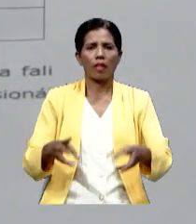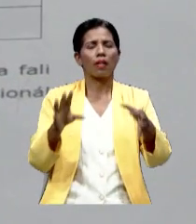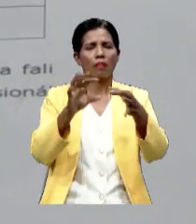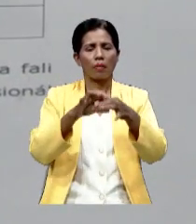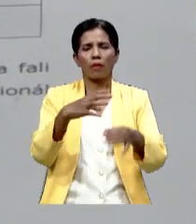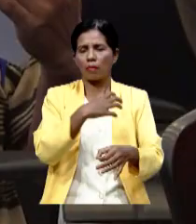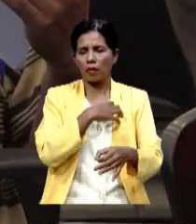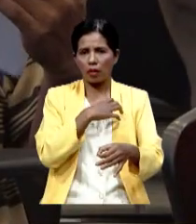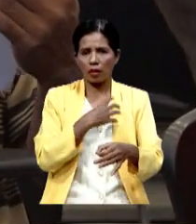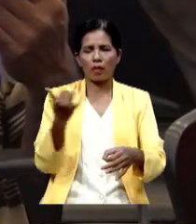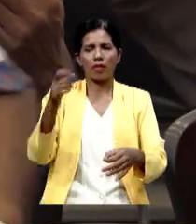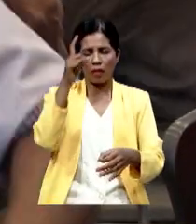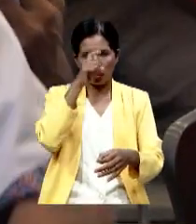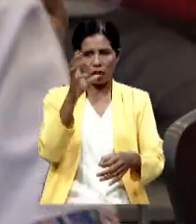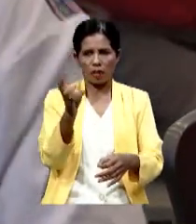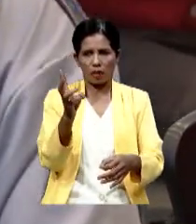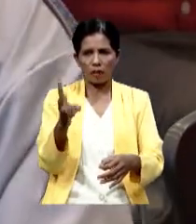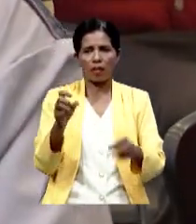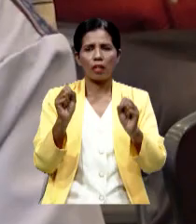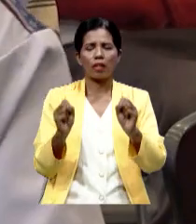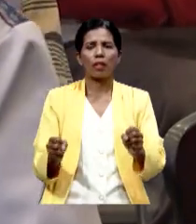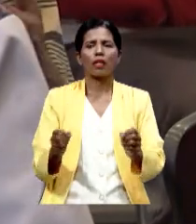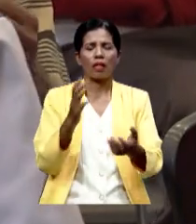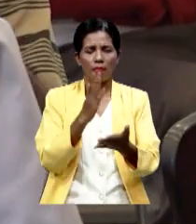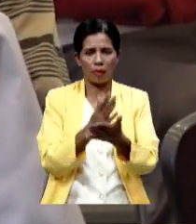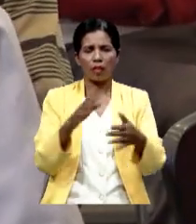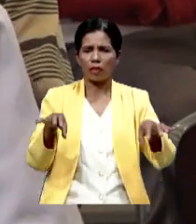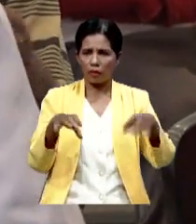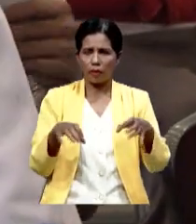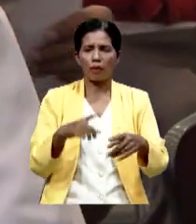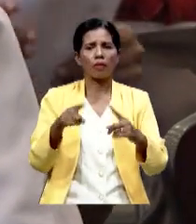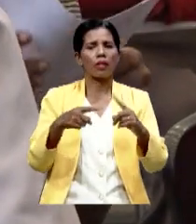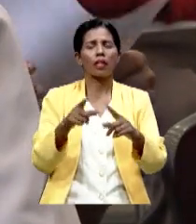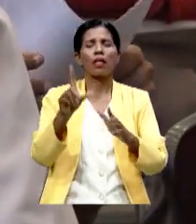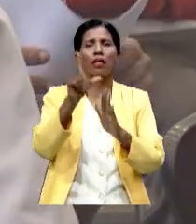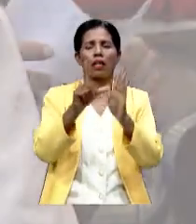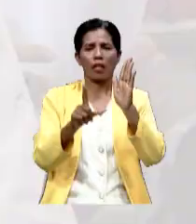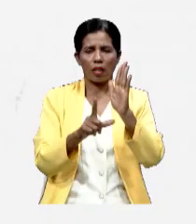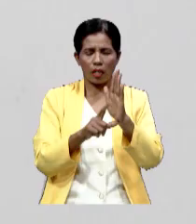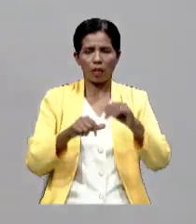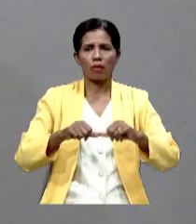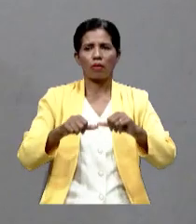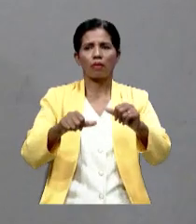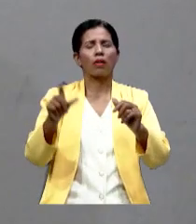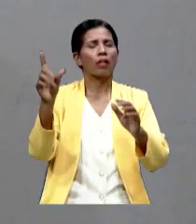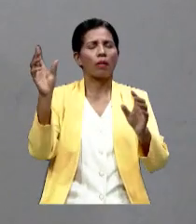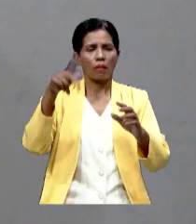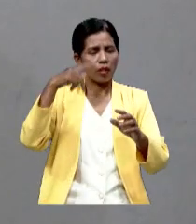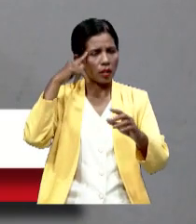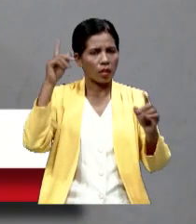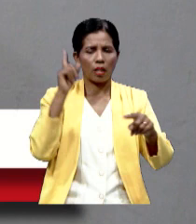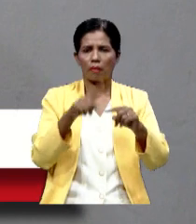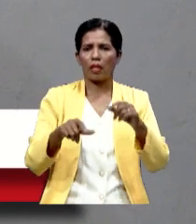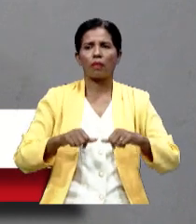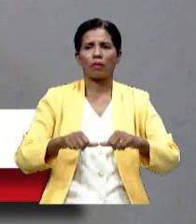penitenti nebe ho idade ne nulu tenk reformadun. Bahira kon lei lao politika label lao. La iha politika ida o